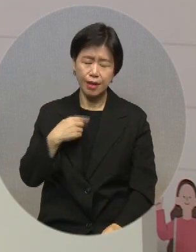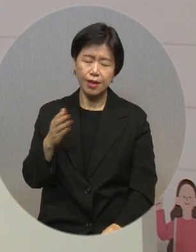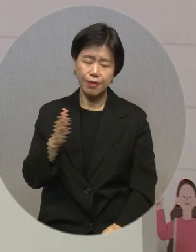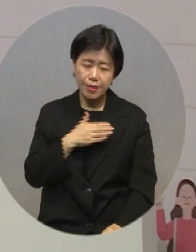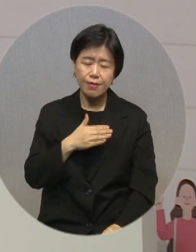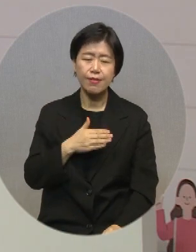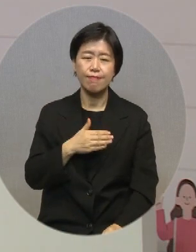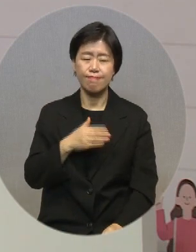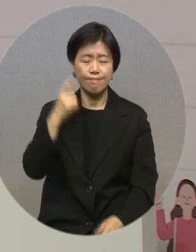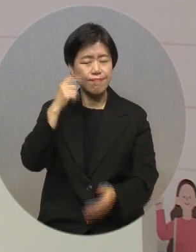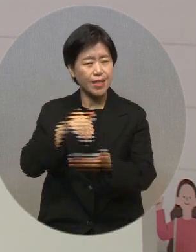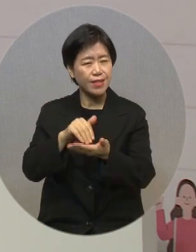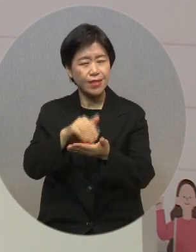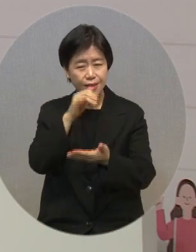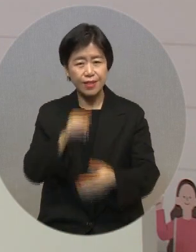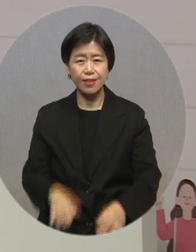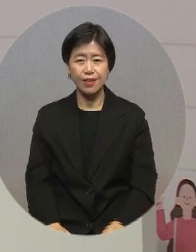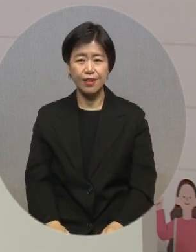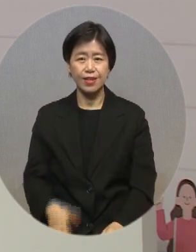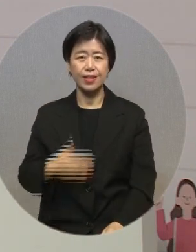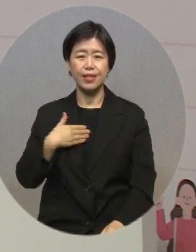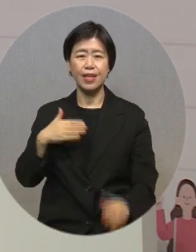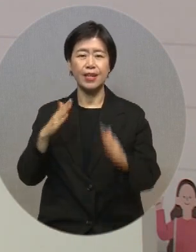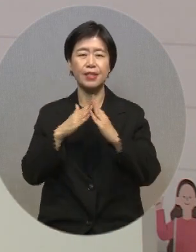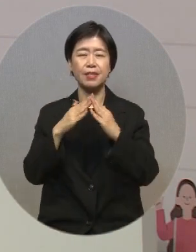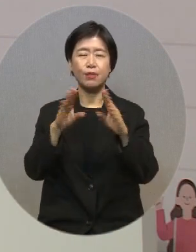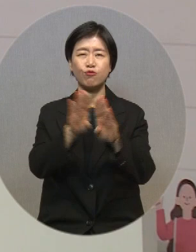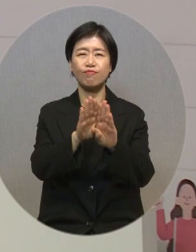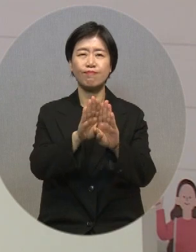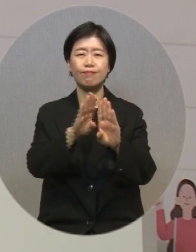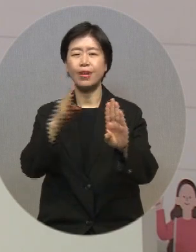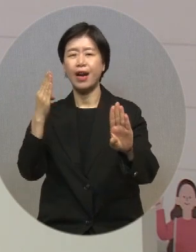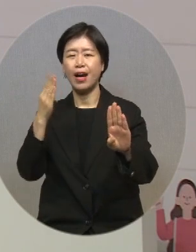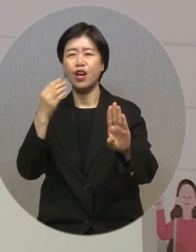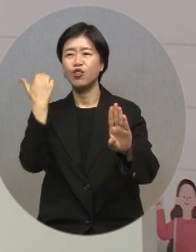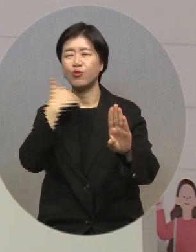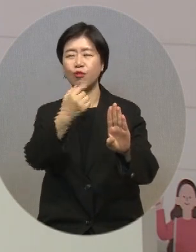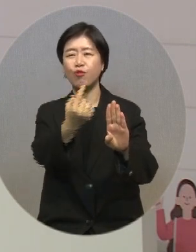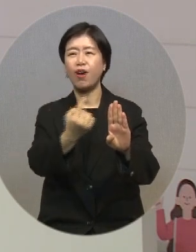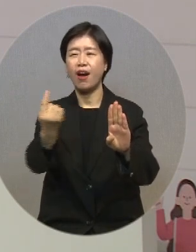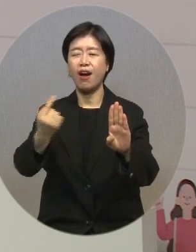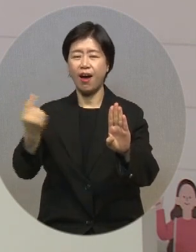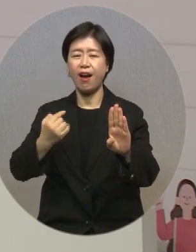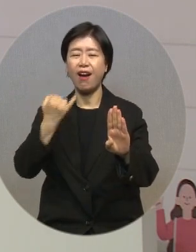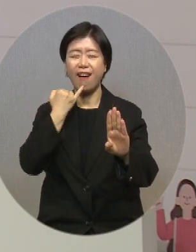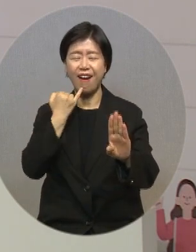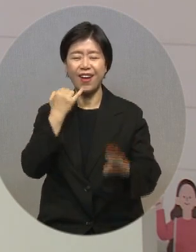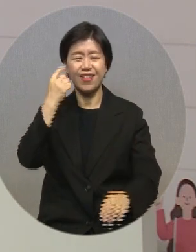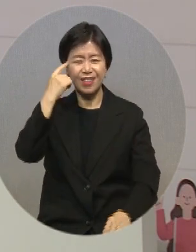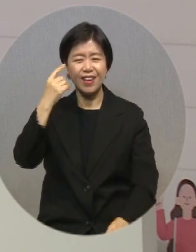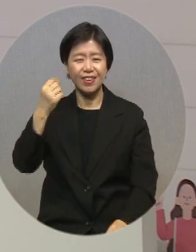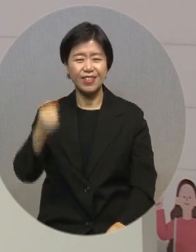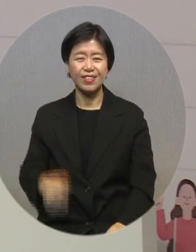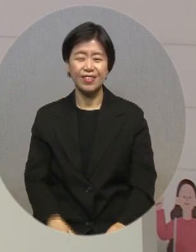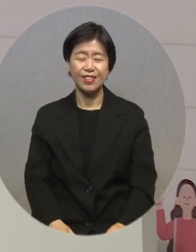오늘부터 저희 집 문을 개방을 하고 네. 그리고 이게 또 동네 분들 어느 분을 뵙든지 인사를 드리고 또 어떤 어린이를